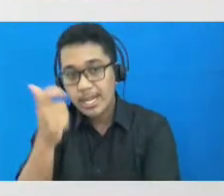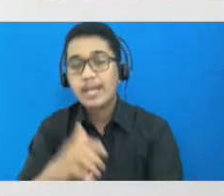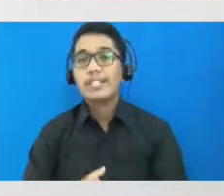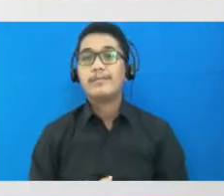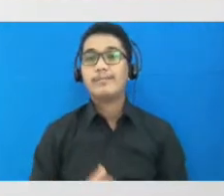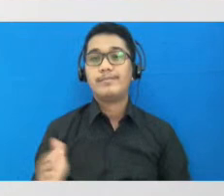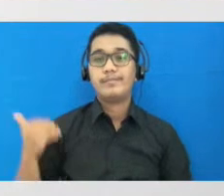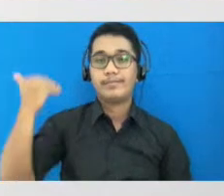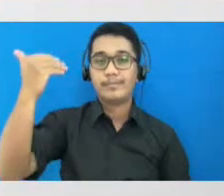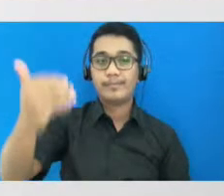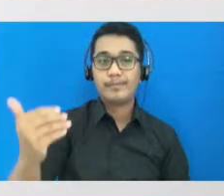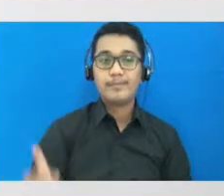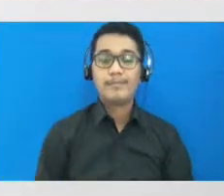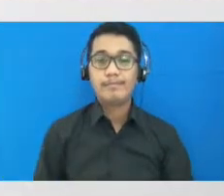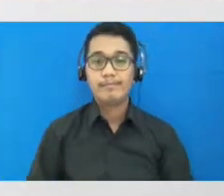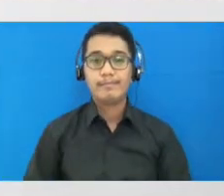Selanjutnya,